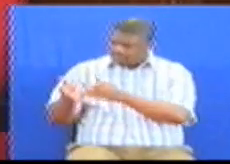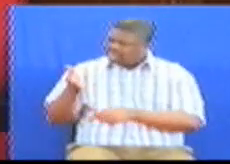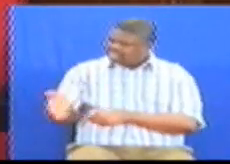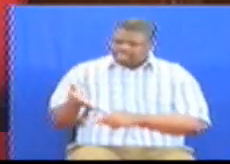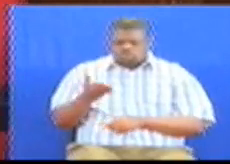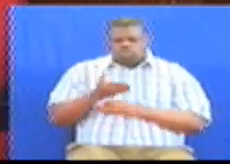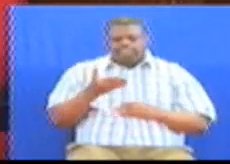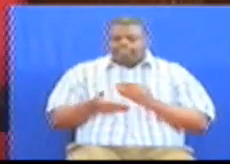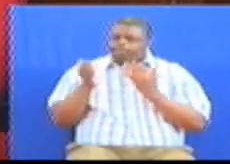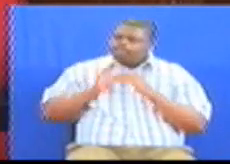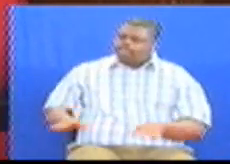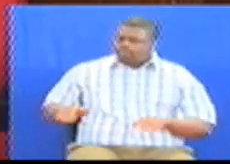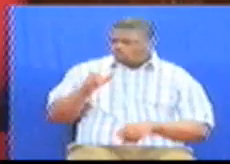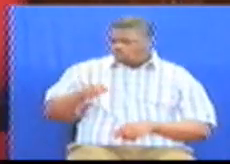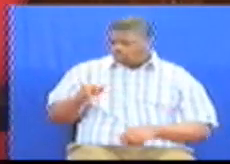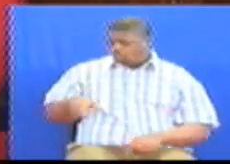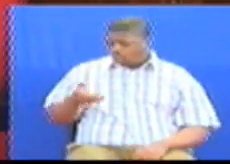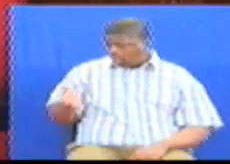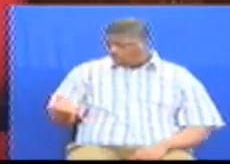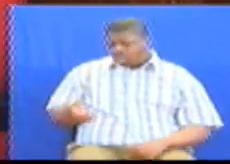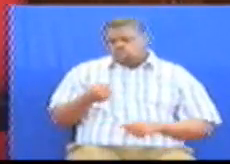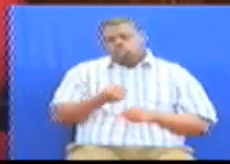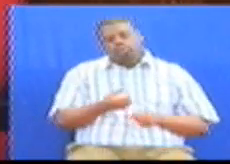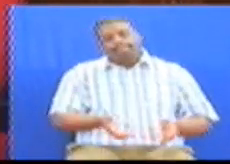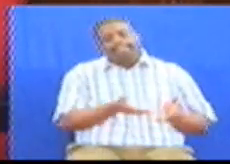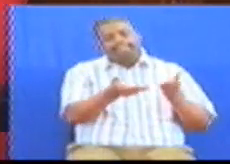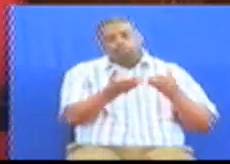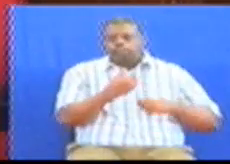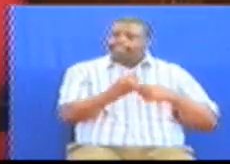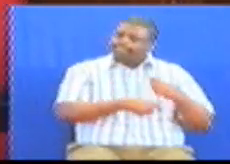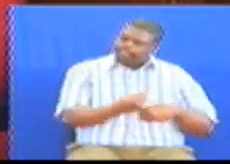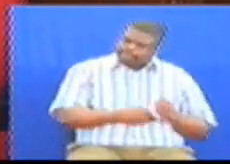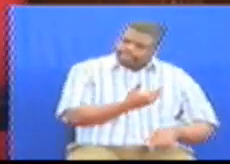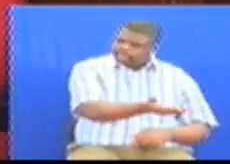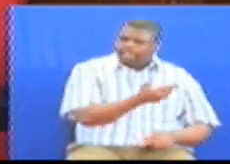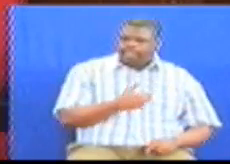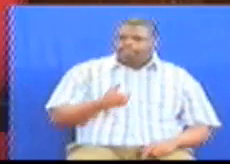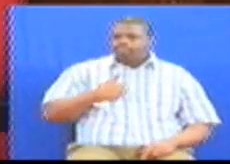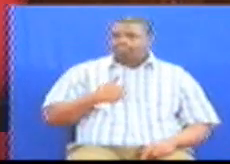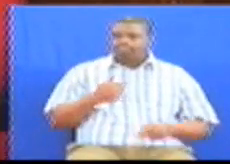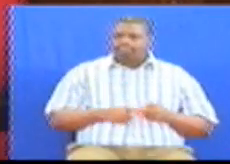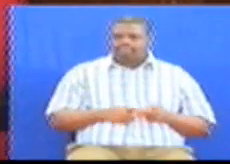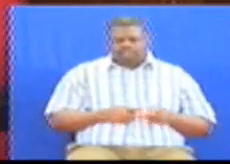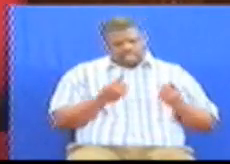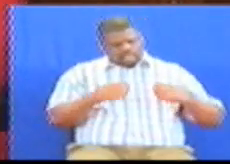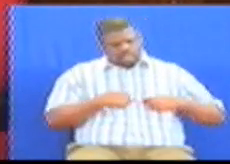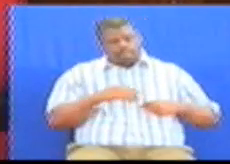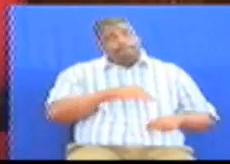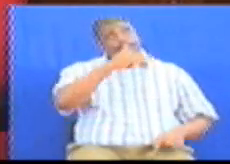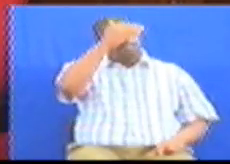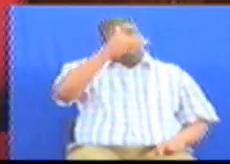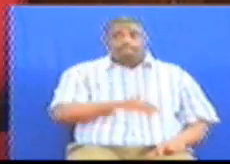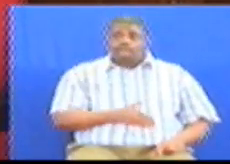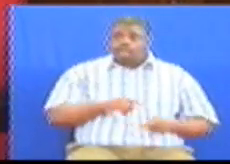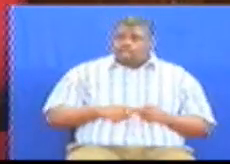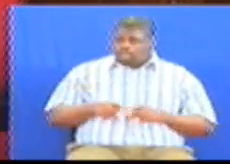ukamilike ili wananchi hawa wafanye shughuli za maendeleo katika lile bonde la Ufa, maana mimi na bonde la Ufa na eneo la Mlimani. Baada ya